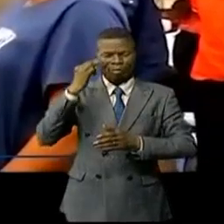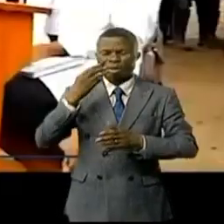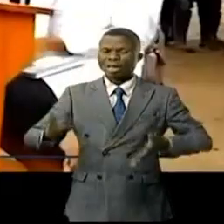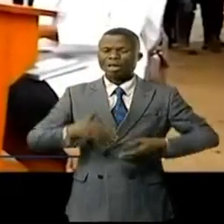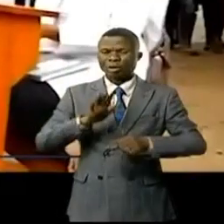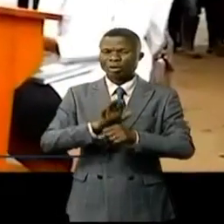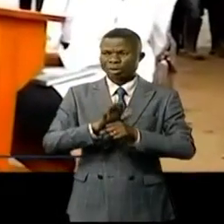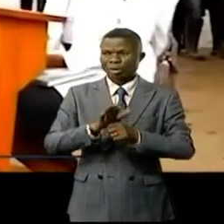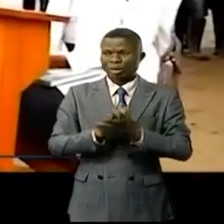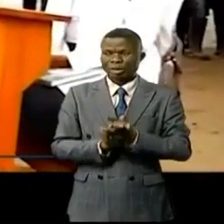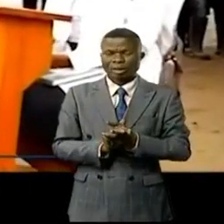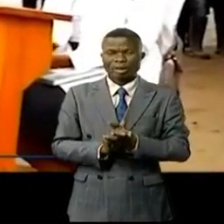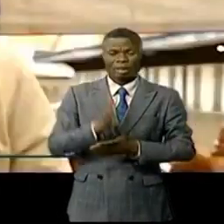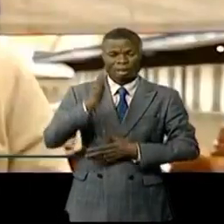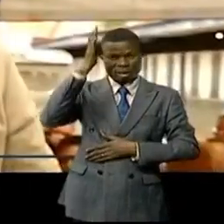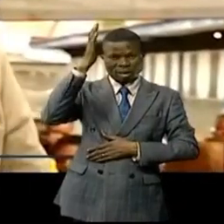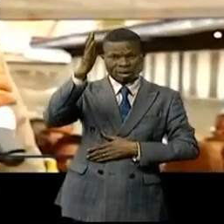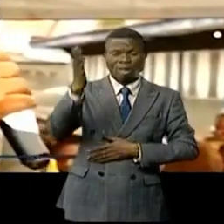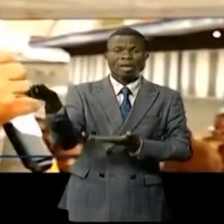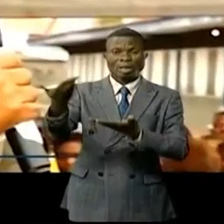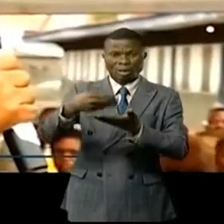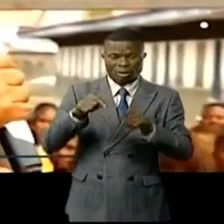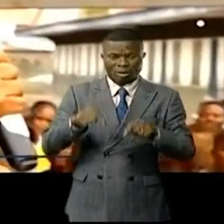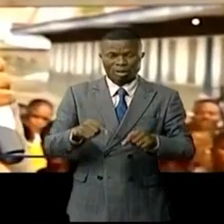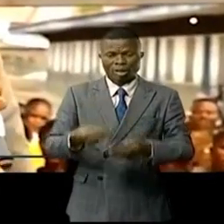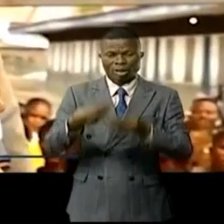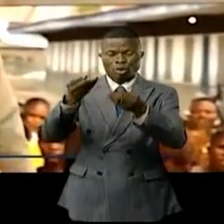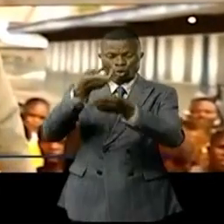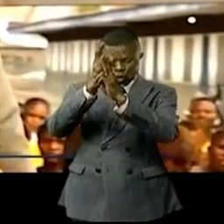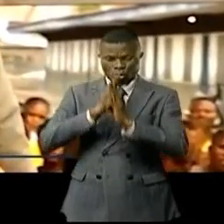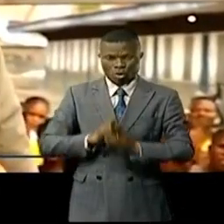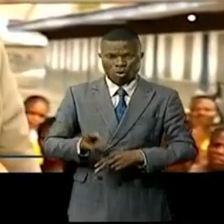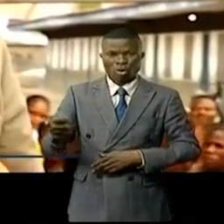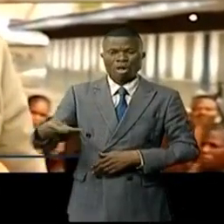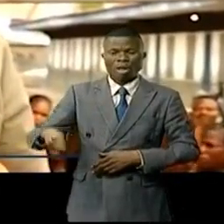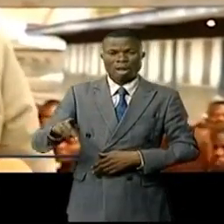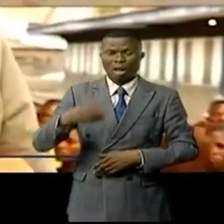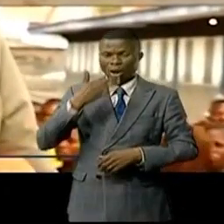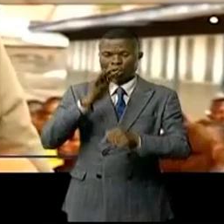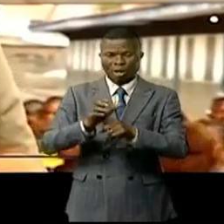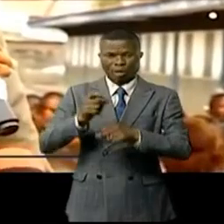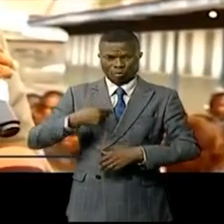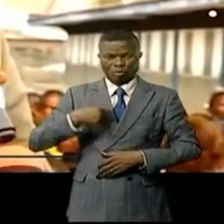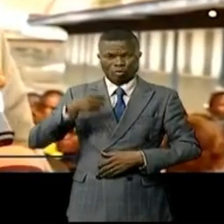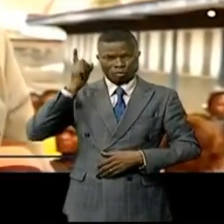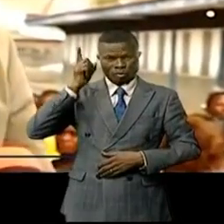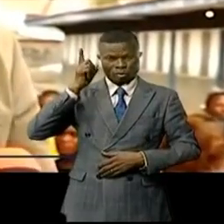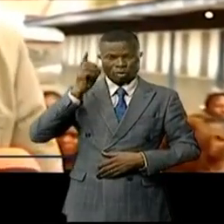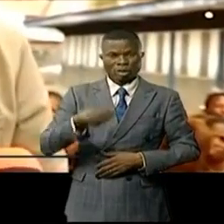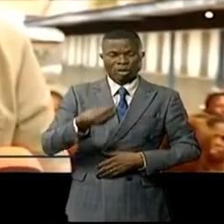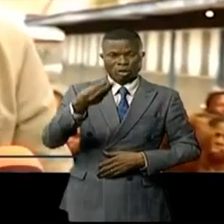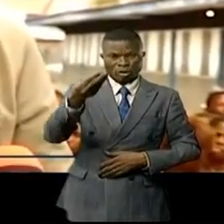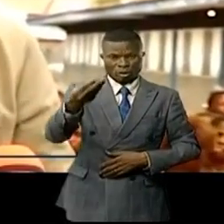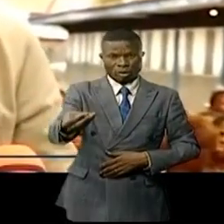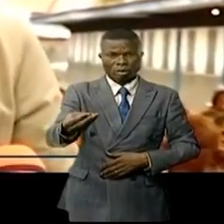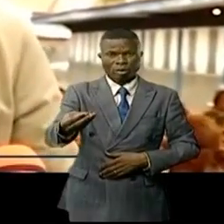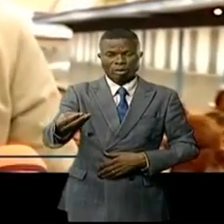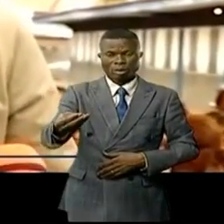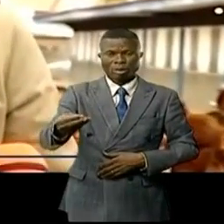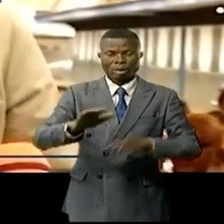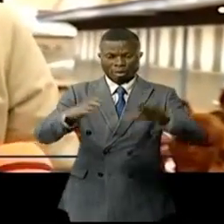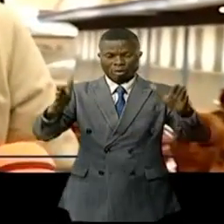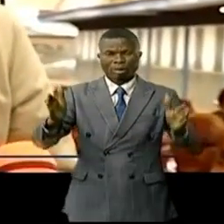Que j'allais revenir pour honorer la promesse que j'ai faite, celle de donner des